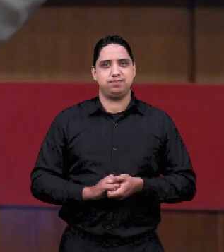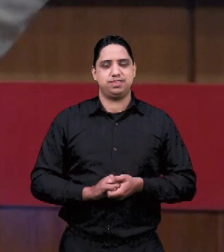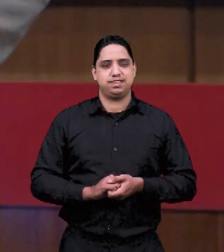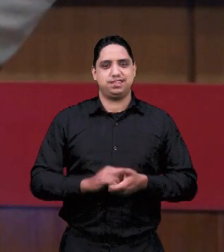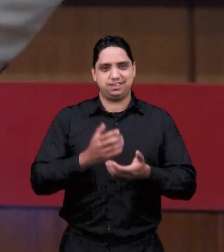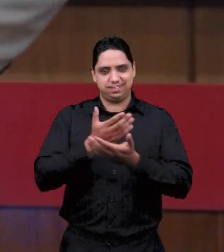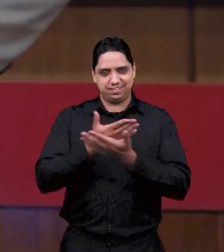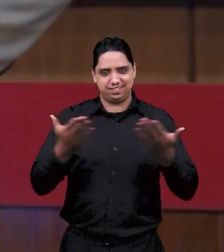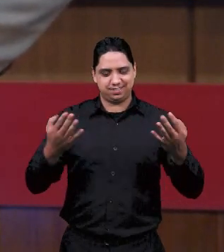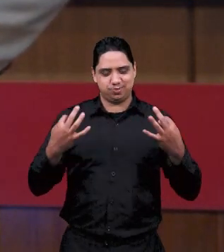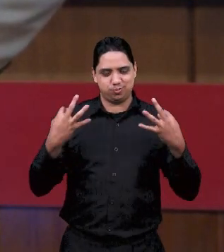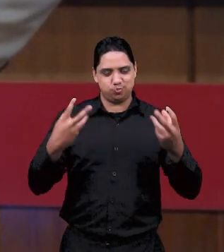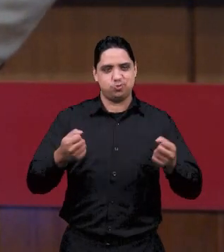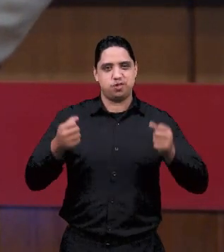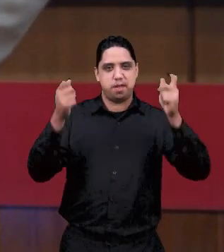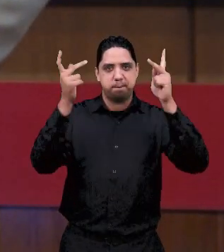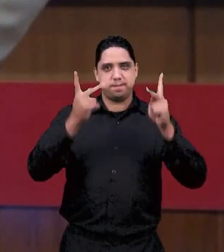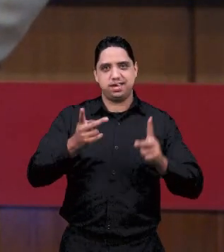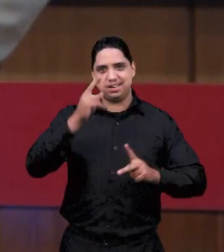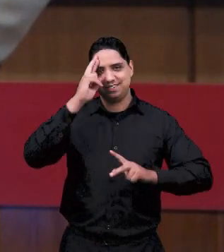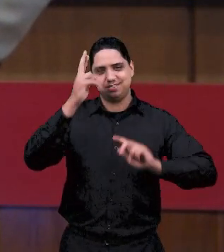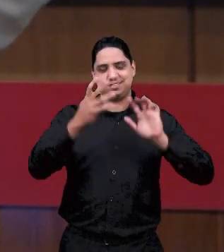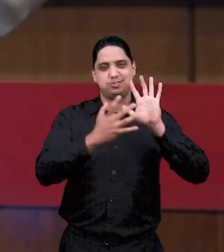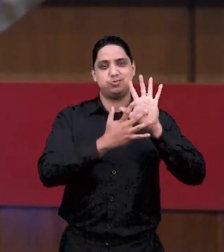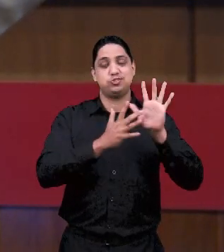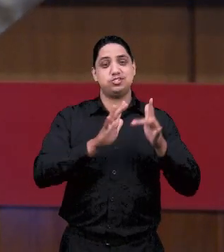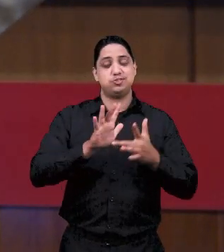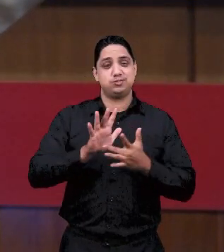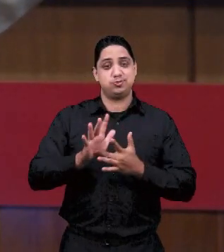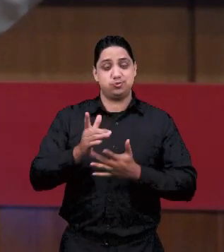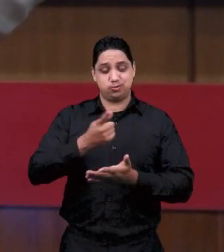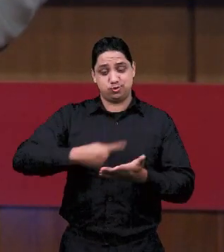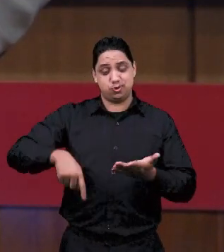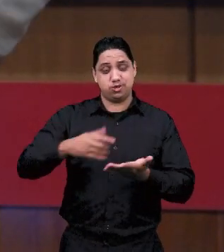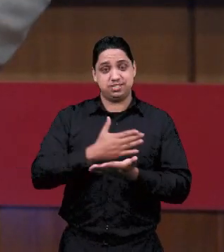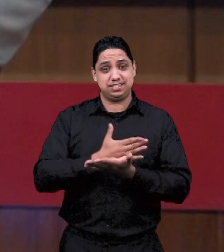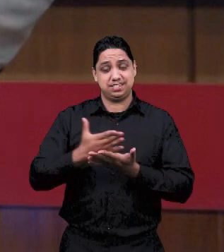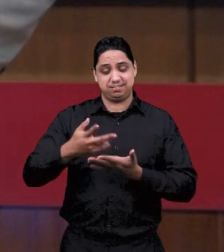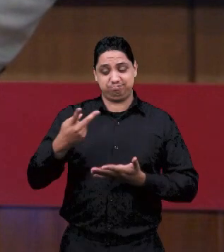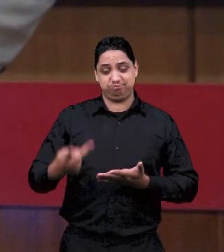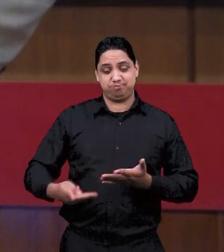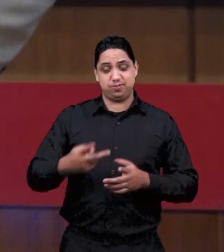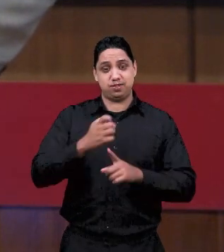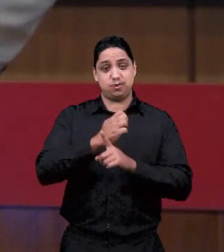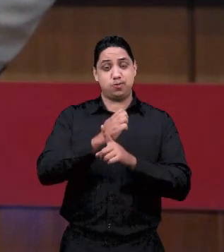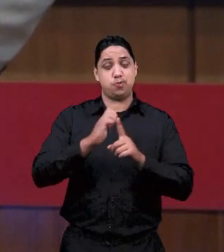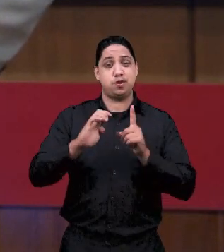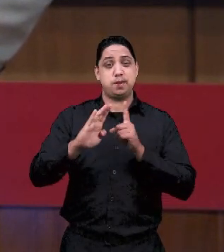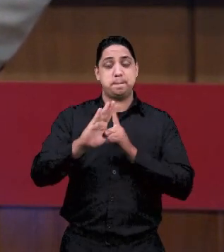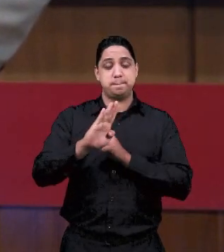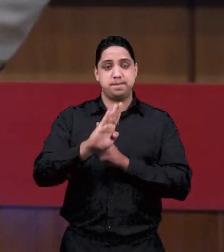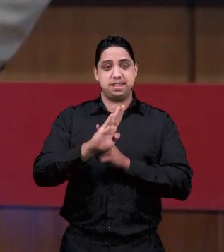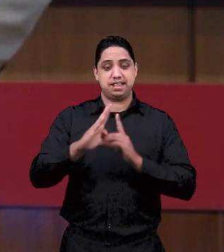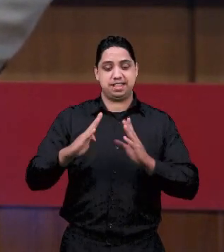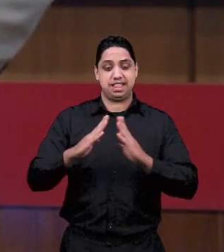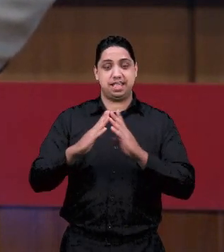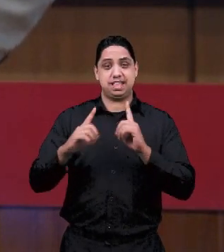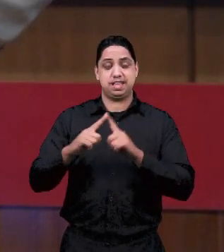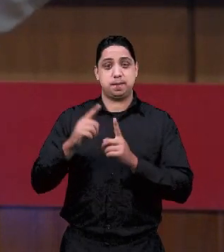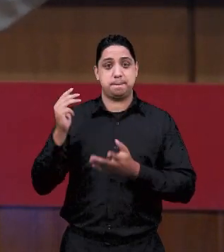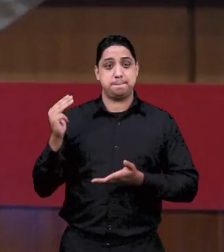Je salue à tous dans la paix du Seigneur Jésus. Nous commençons l'école biblique dominicale de l'Église chrétienne